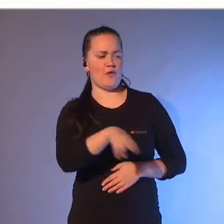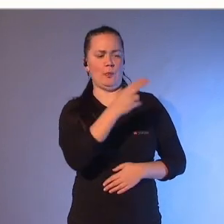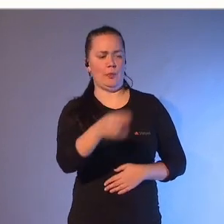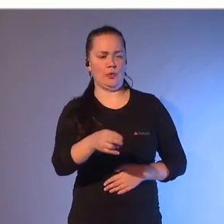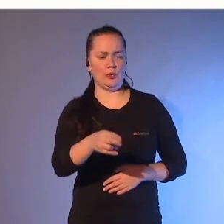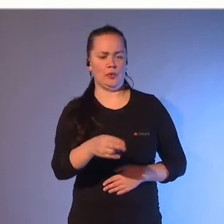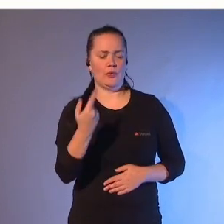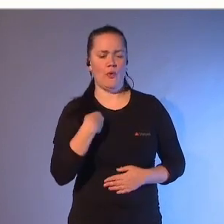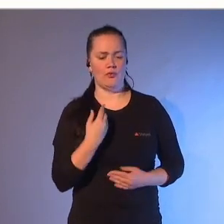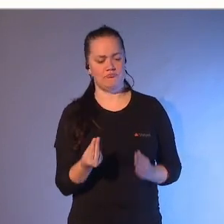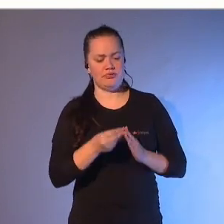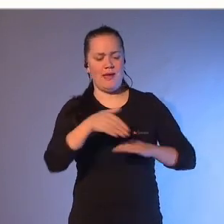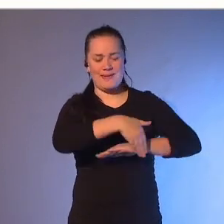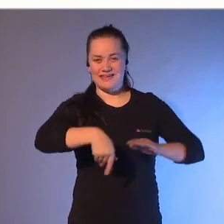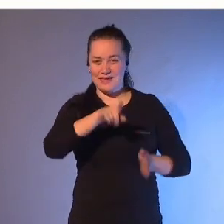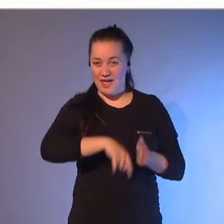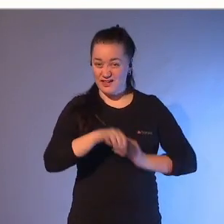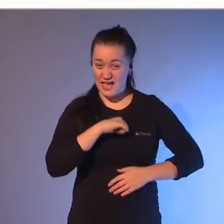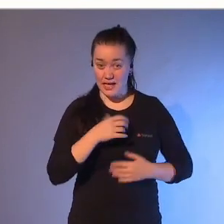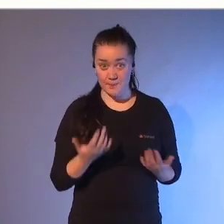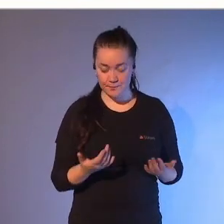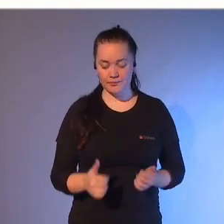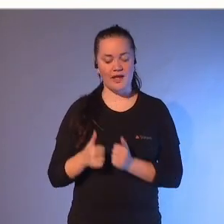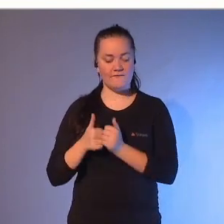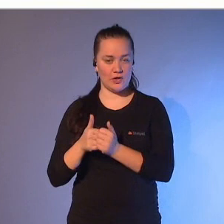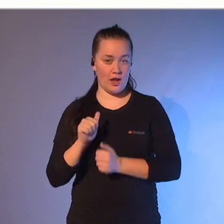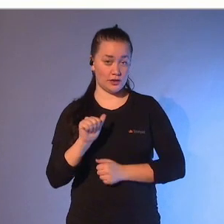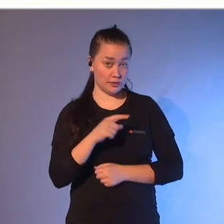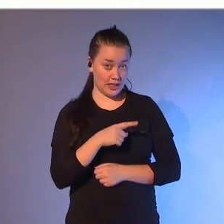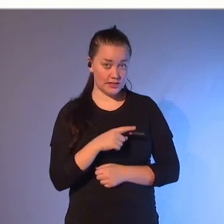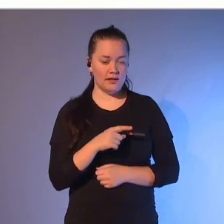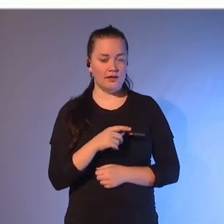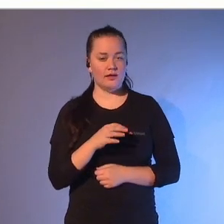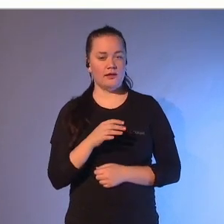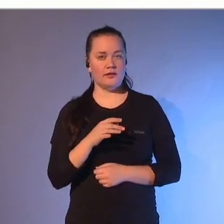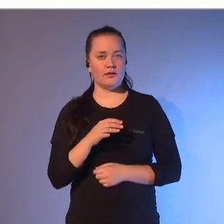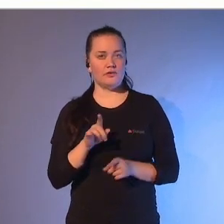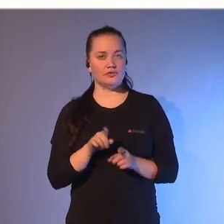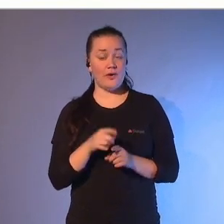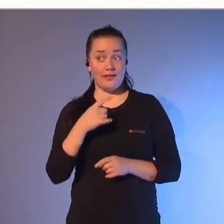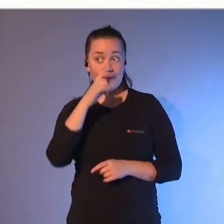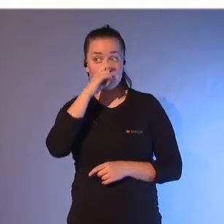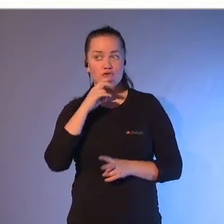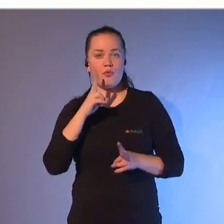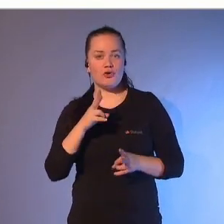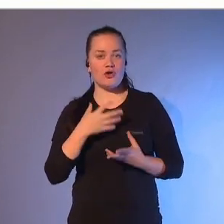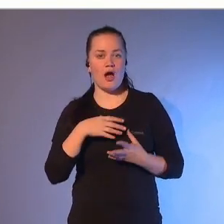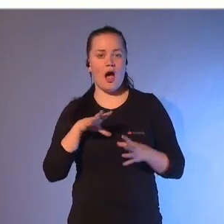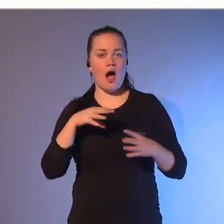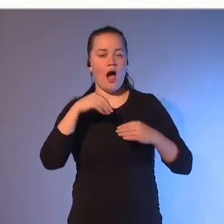nærmest gjør begrensningene? Og ifølge Aristoteles da, så er da et menneske som også